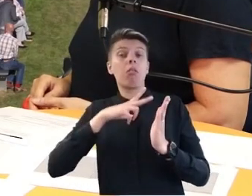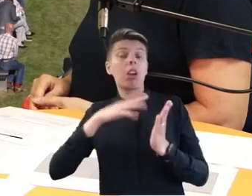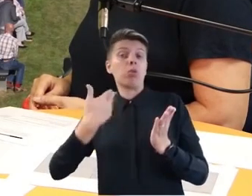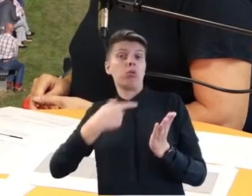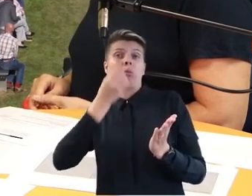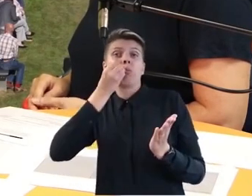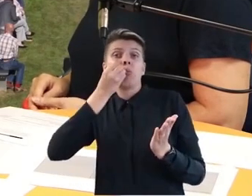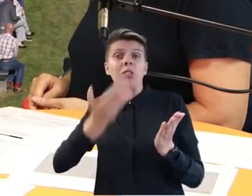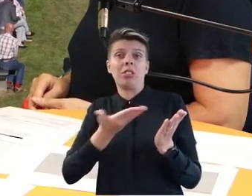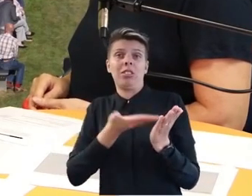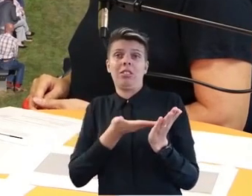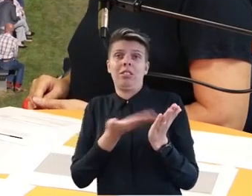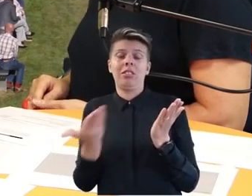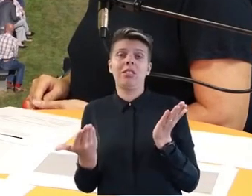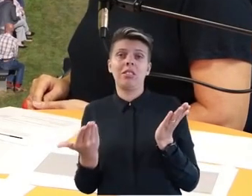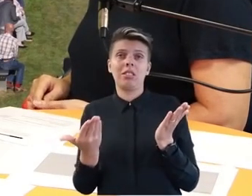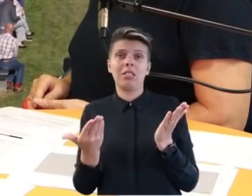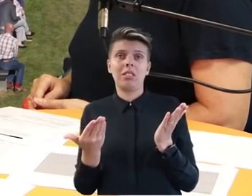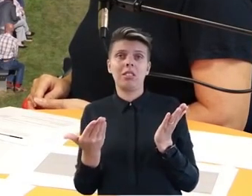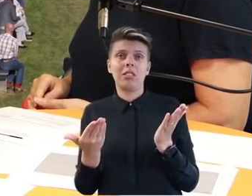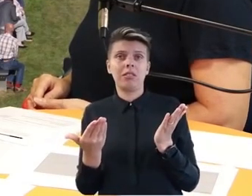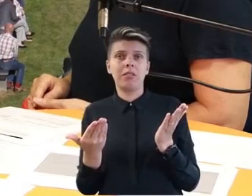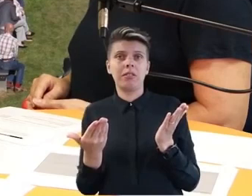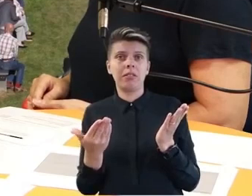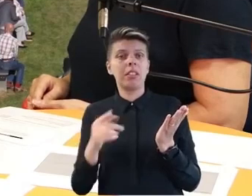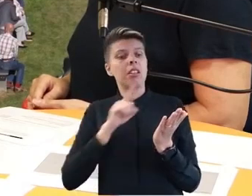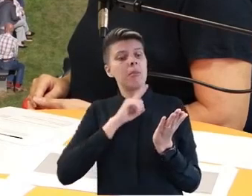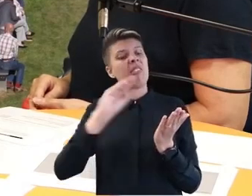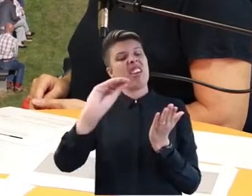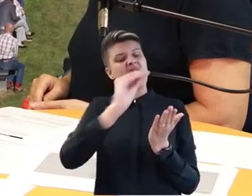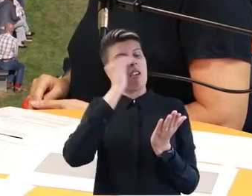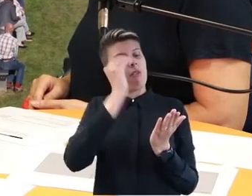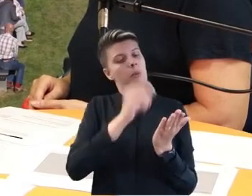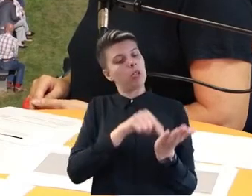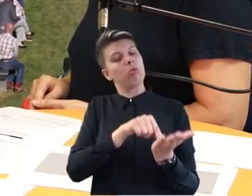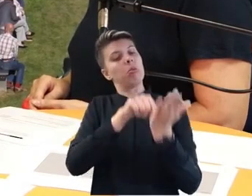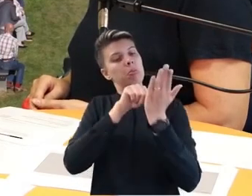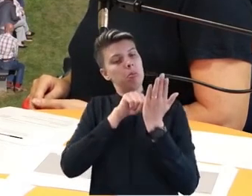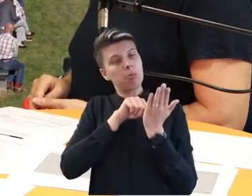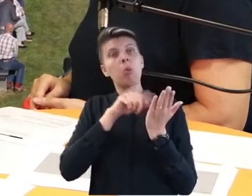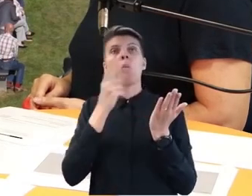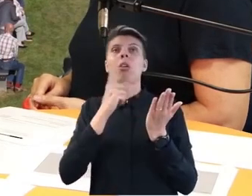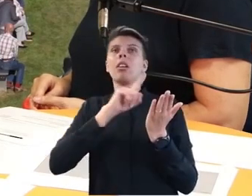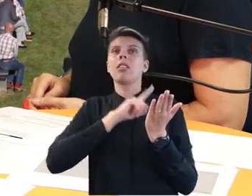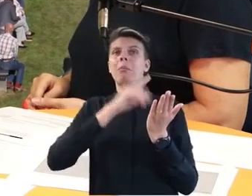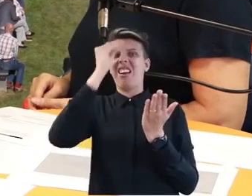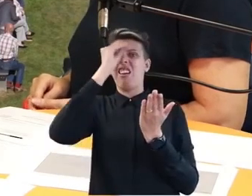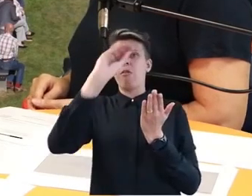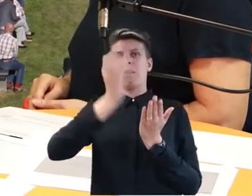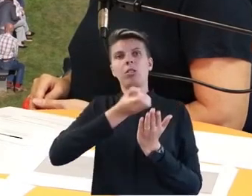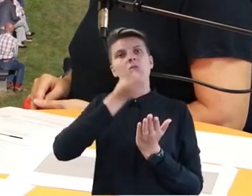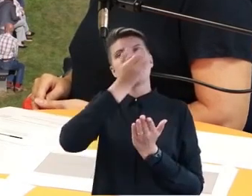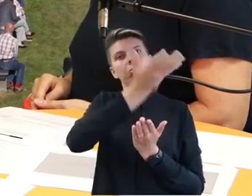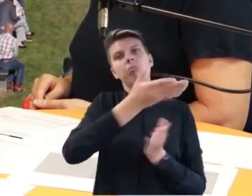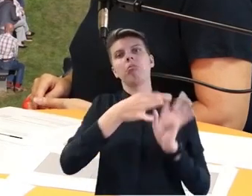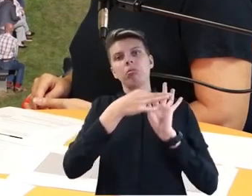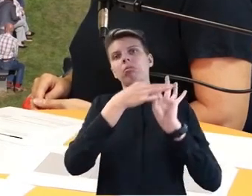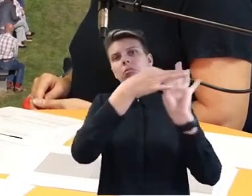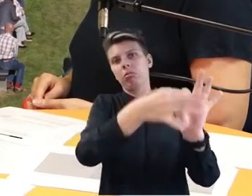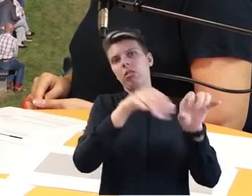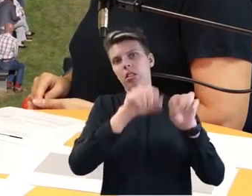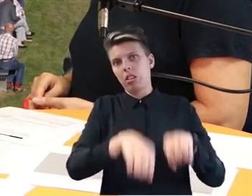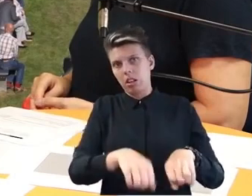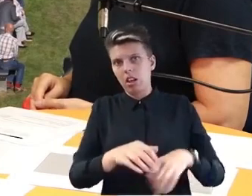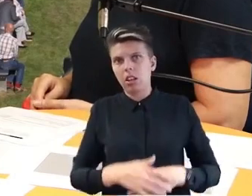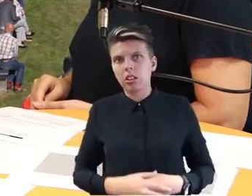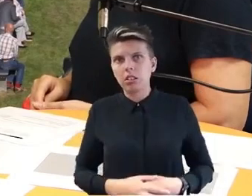um einerseits informationen eben raus zu geben die dann aber auch stetig wieder anzupassen und über alle möglichen rückkehr nele